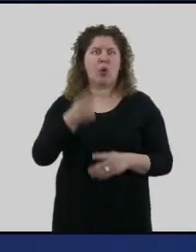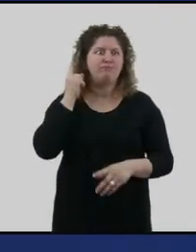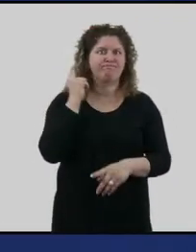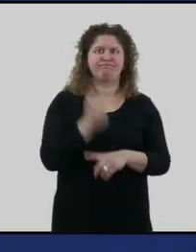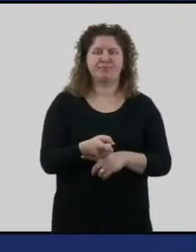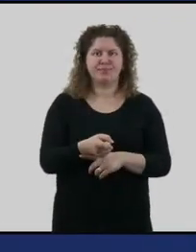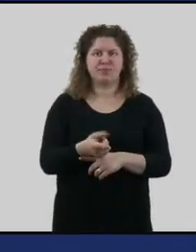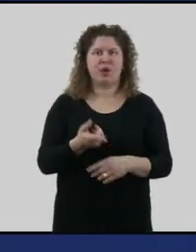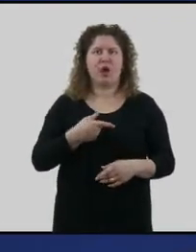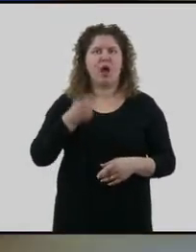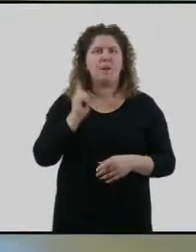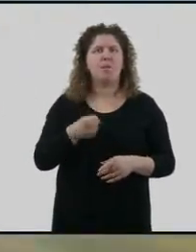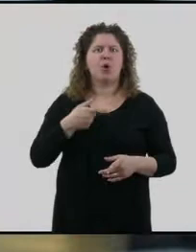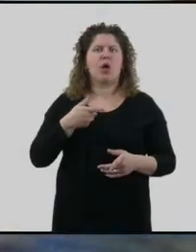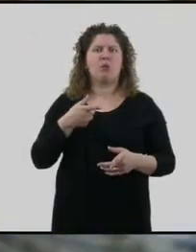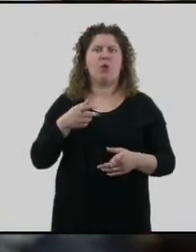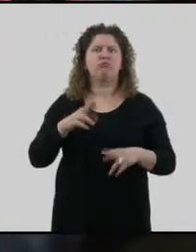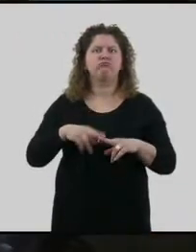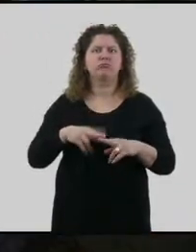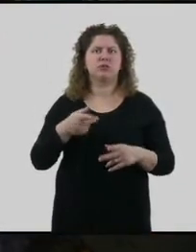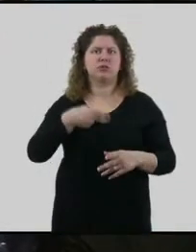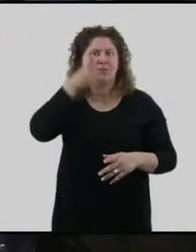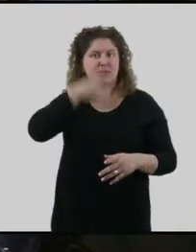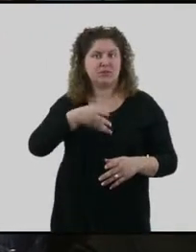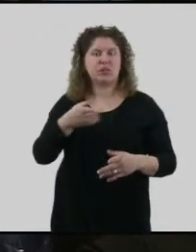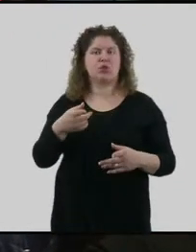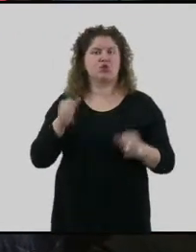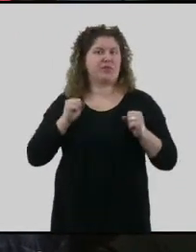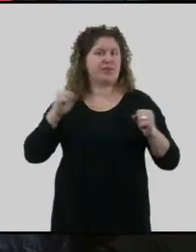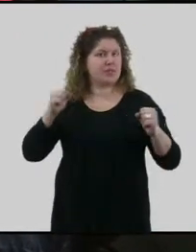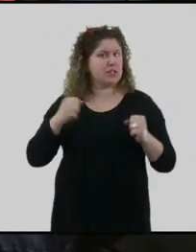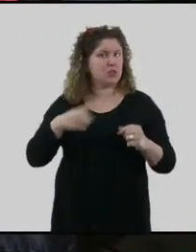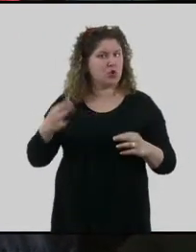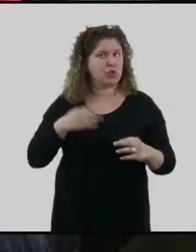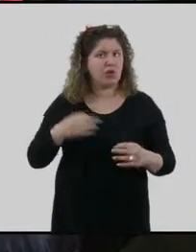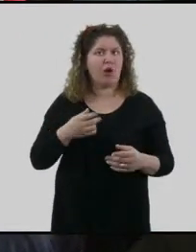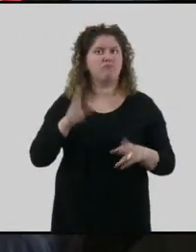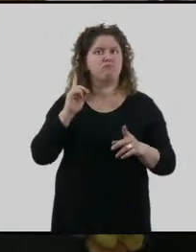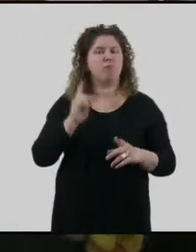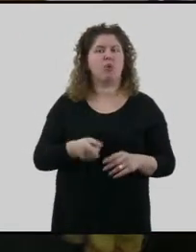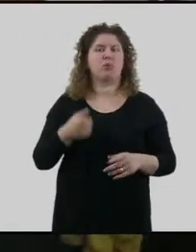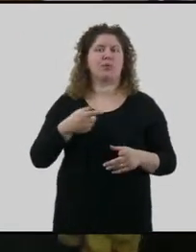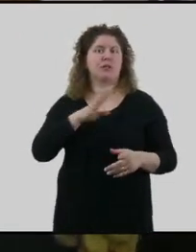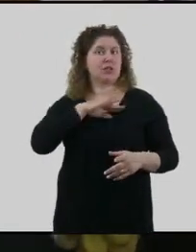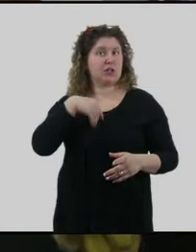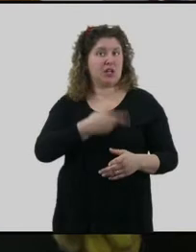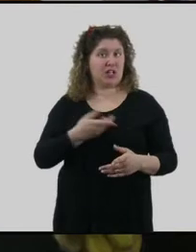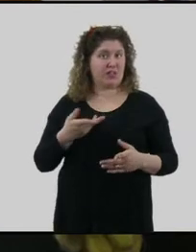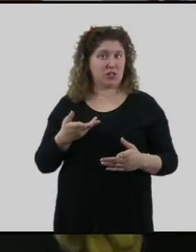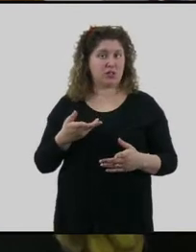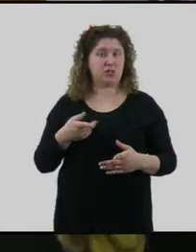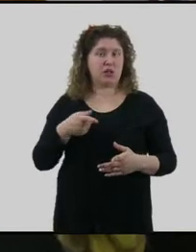popis. Čujte, moramo biti psihički i fizički zdravi, moramo biti hrvatski državljani,